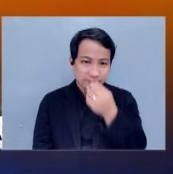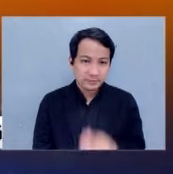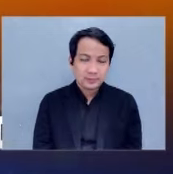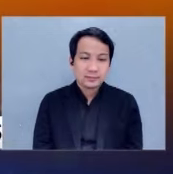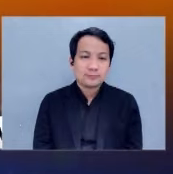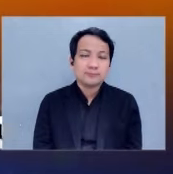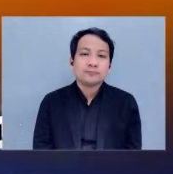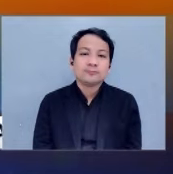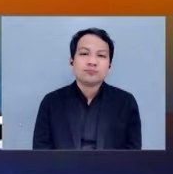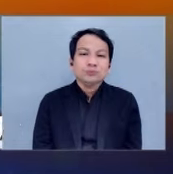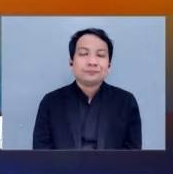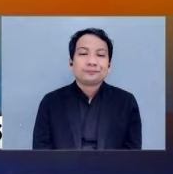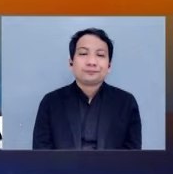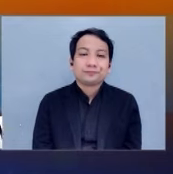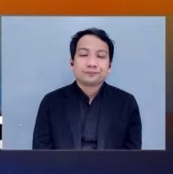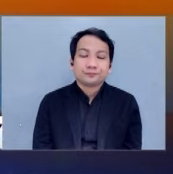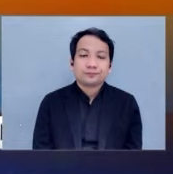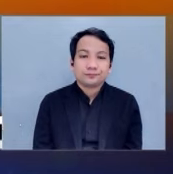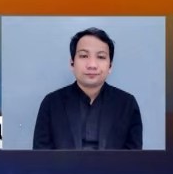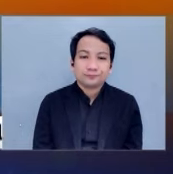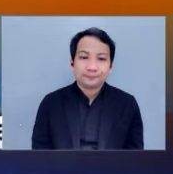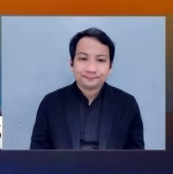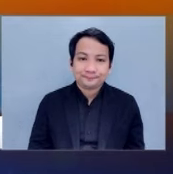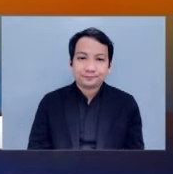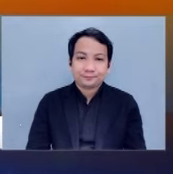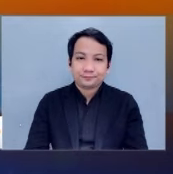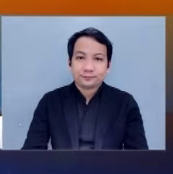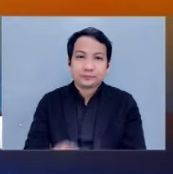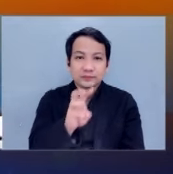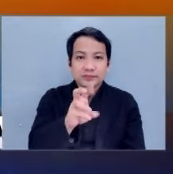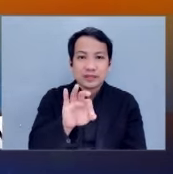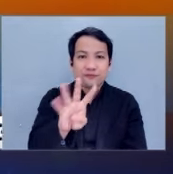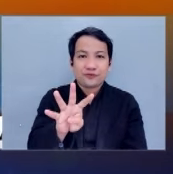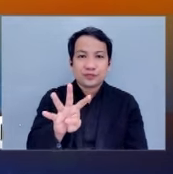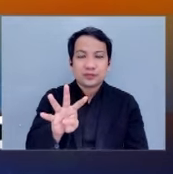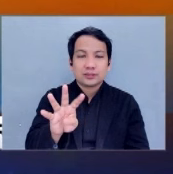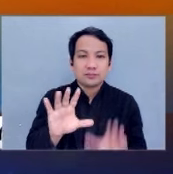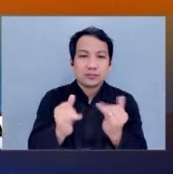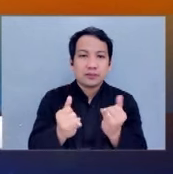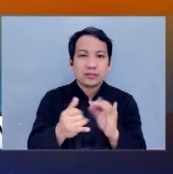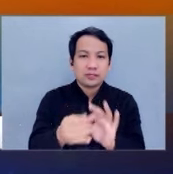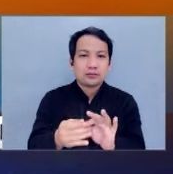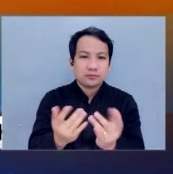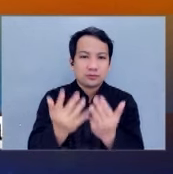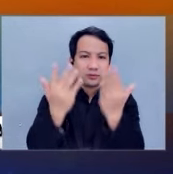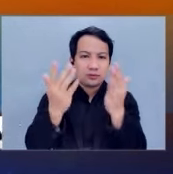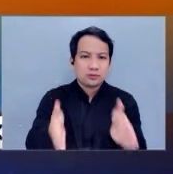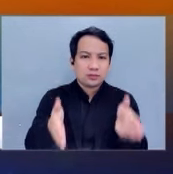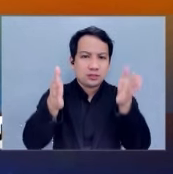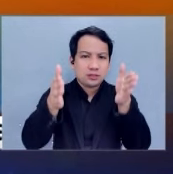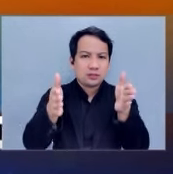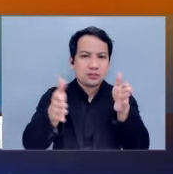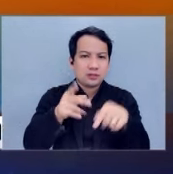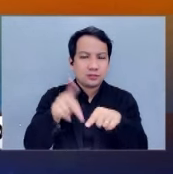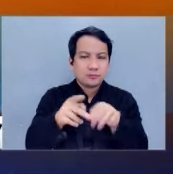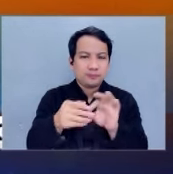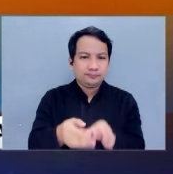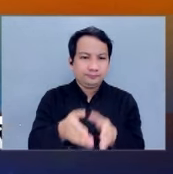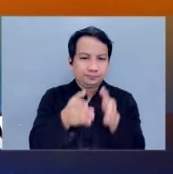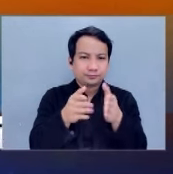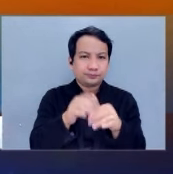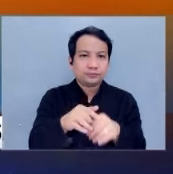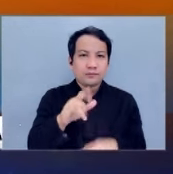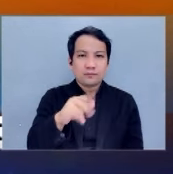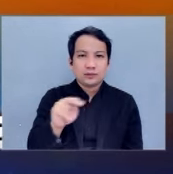Nataranta ang mga residente at opisyal ng Barangay 694 Malate, Maynila nang sumiklab ang sunog sa isang residential commercial building sa Agoncillo